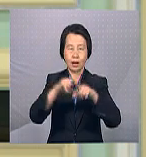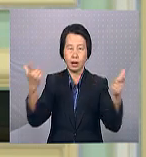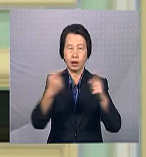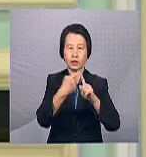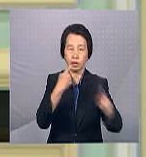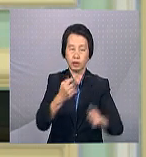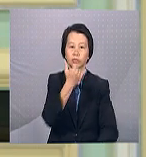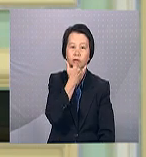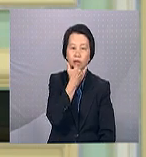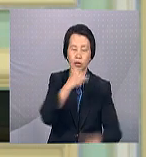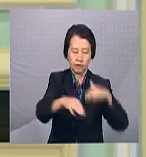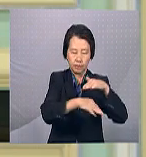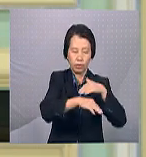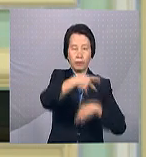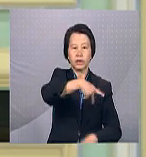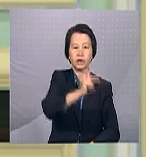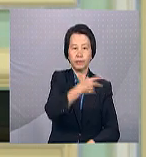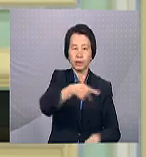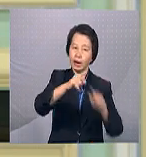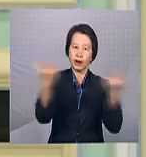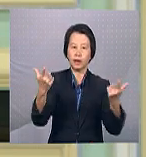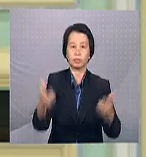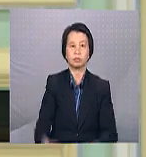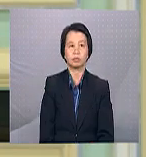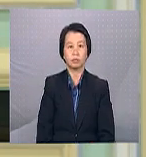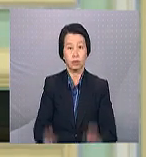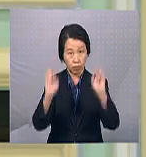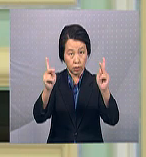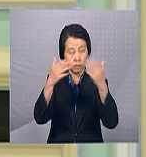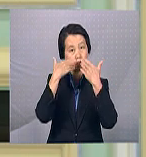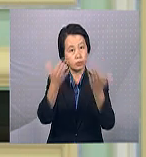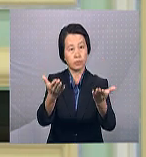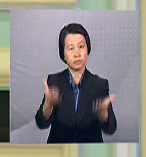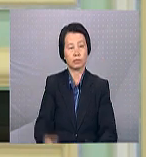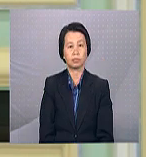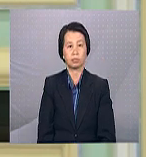berbeza daripada kesalahan di bawah PKP tadi. Okey, terima kasih.